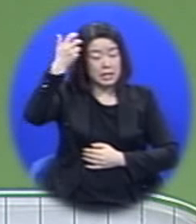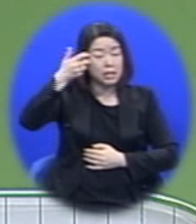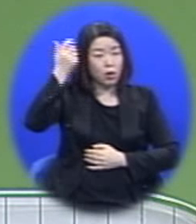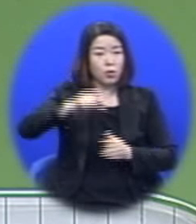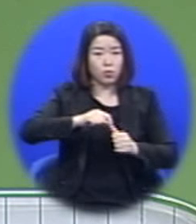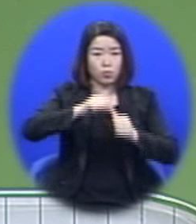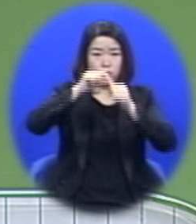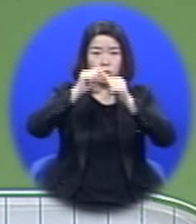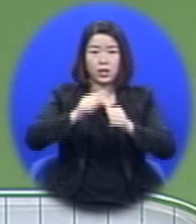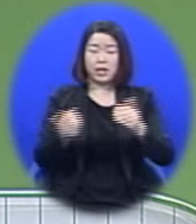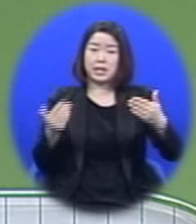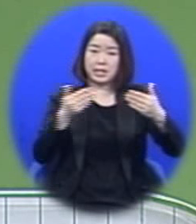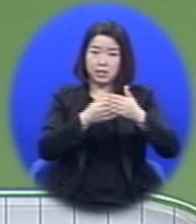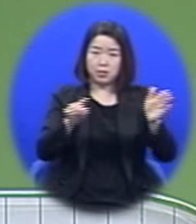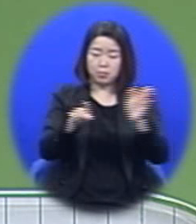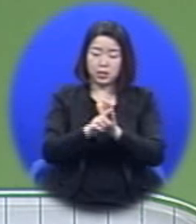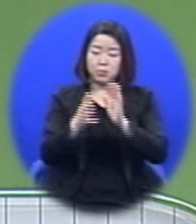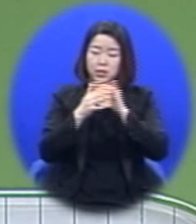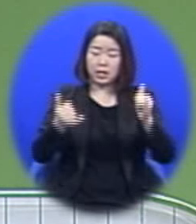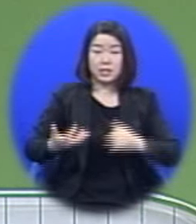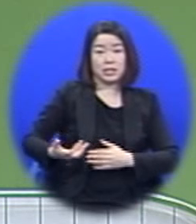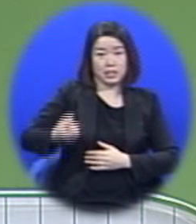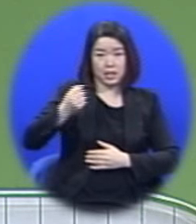이르는 믿음을 가진 자니라.